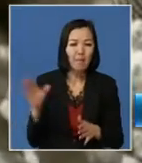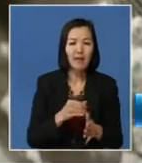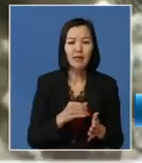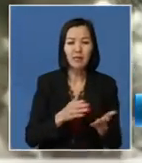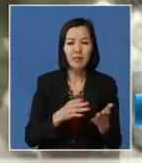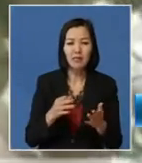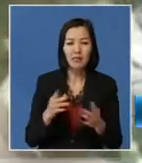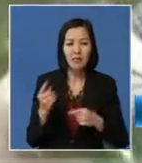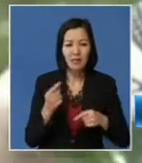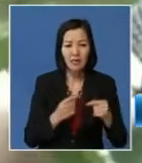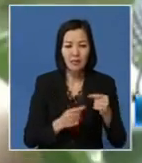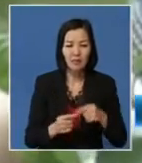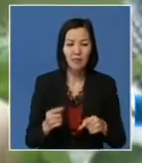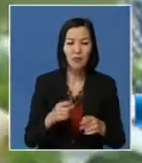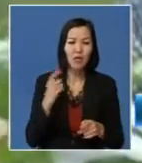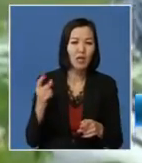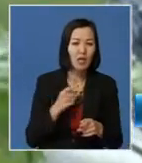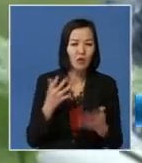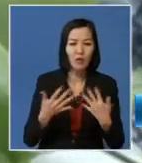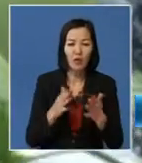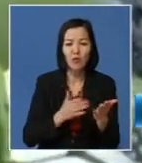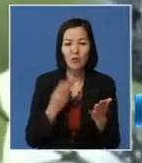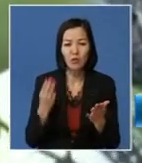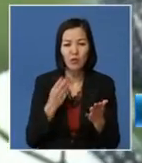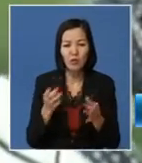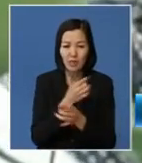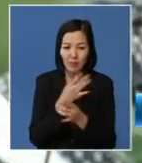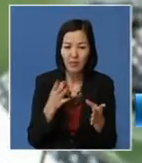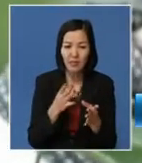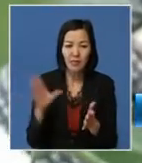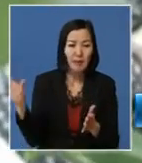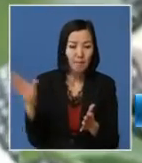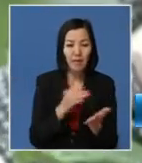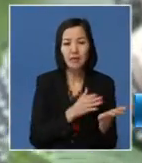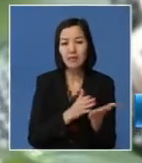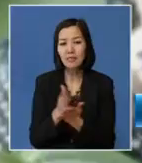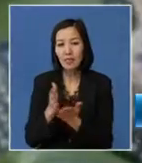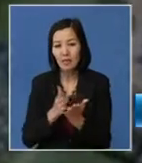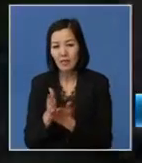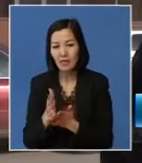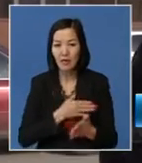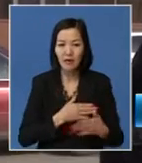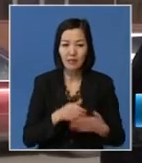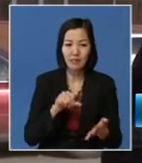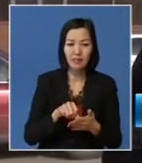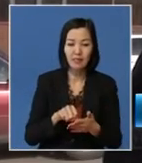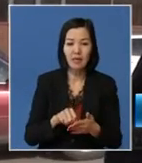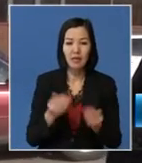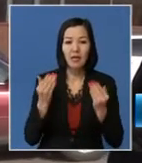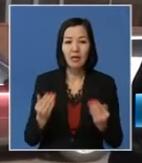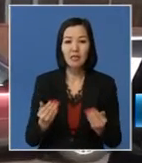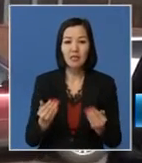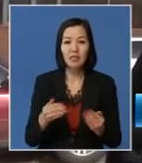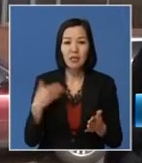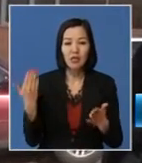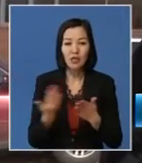кәсіпорын, экономикасы болсын, ауыл шаруашылығы болсын, мәдениеті болсын, қай саласы болсын, бәріне де атсалысты. Біз қазір мынау